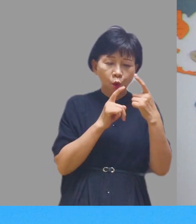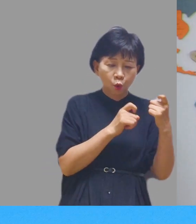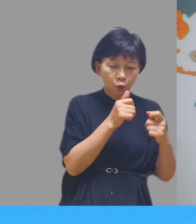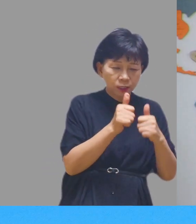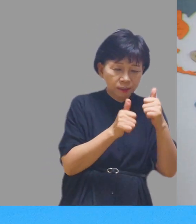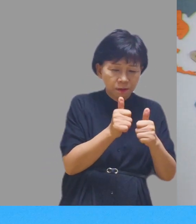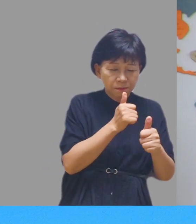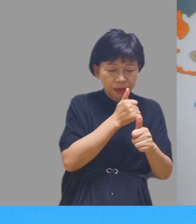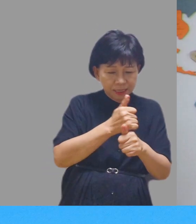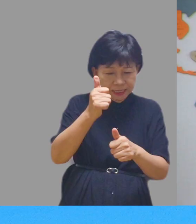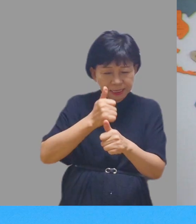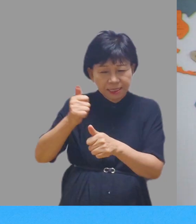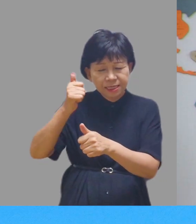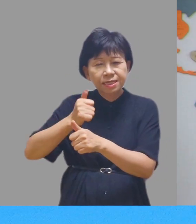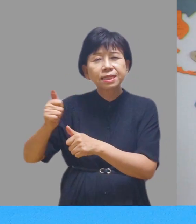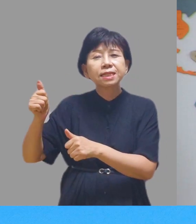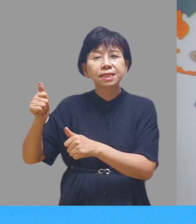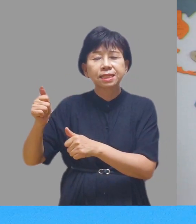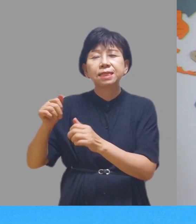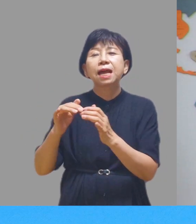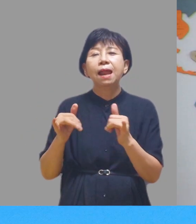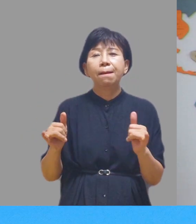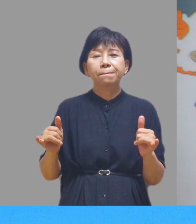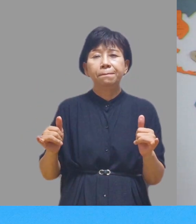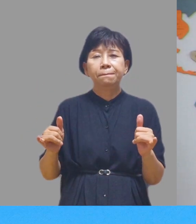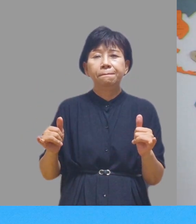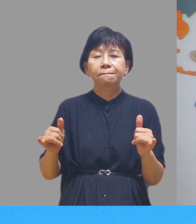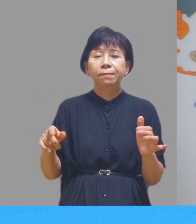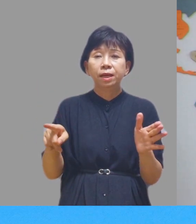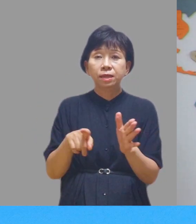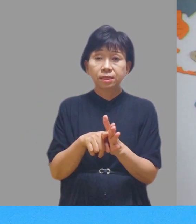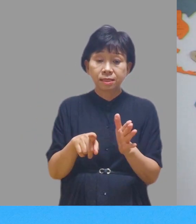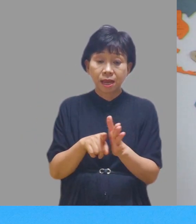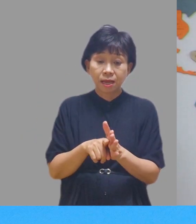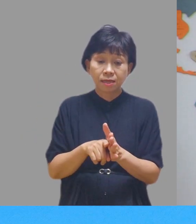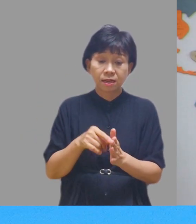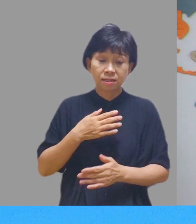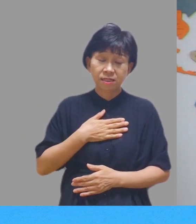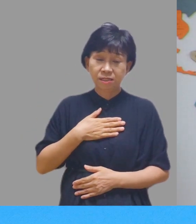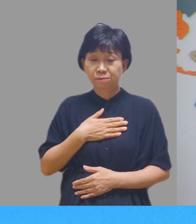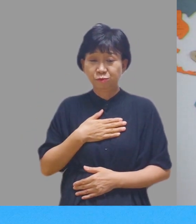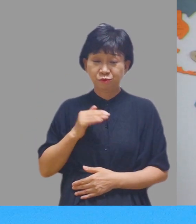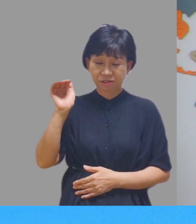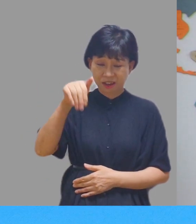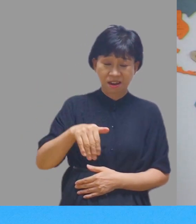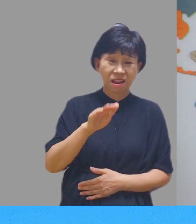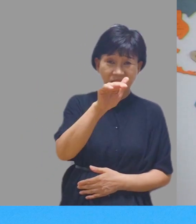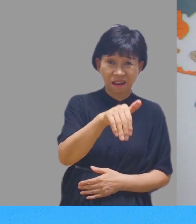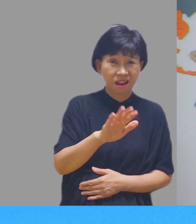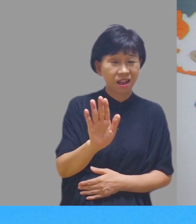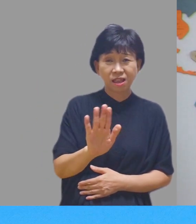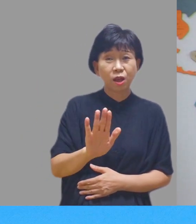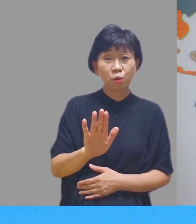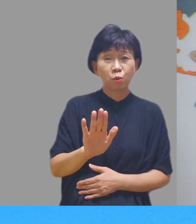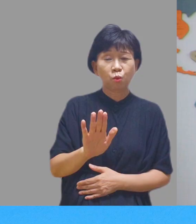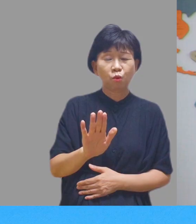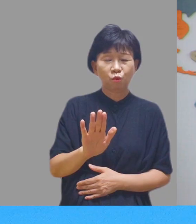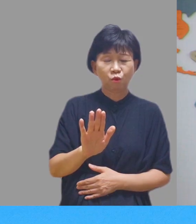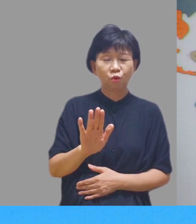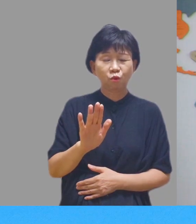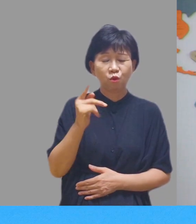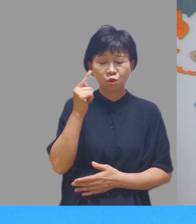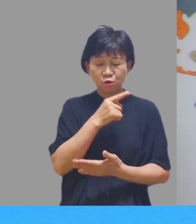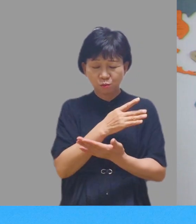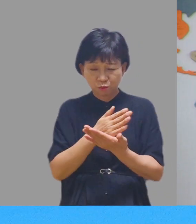싸우며 승리를 경험하는 분들이죠. 신앙이 단순한 감정에 머무르지 않고 분별력과 내적 힘을